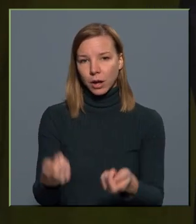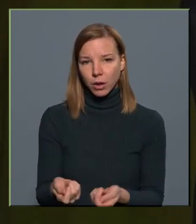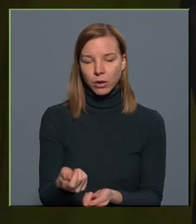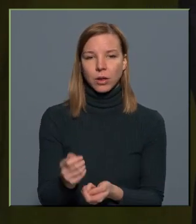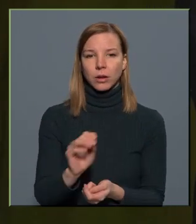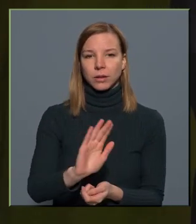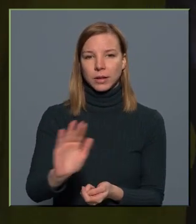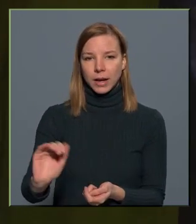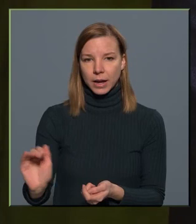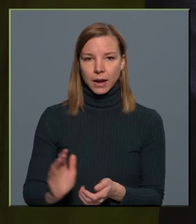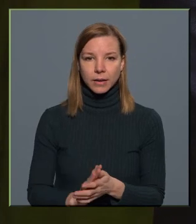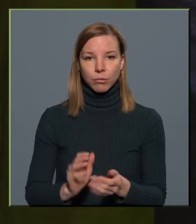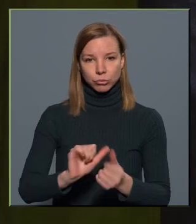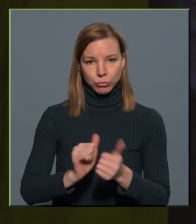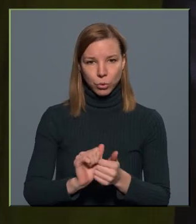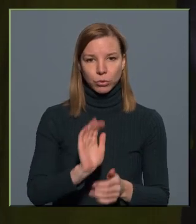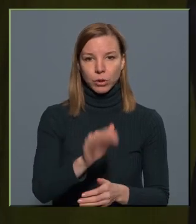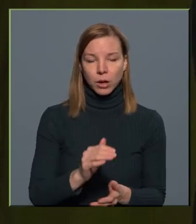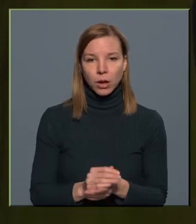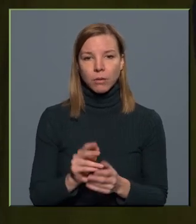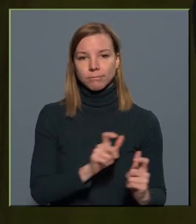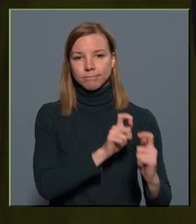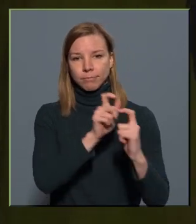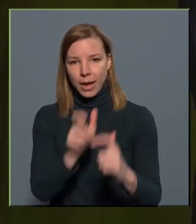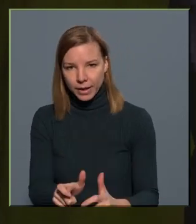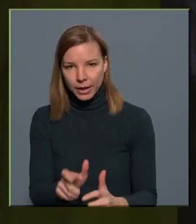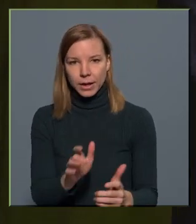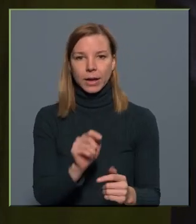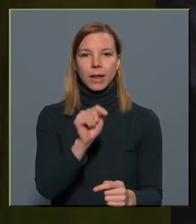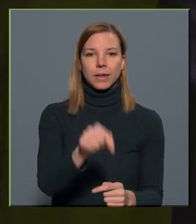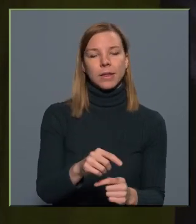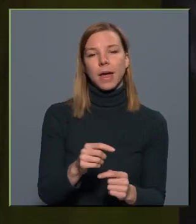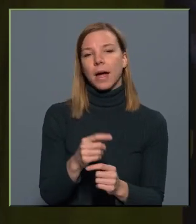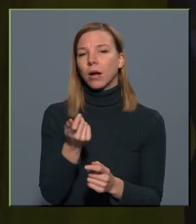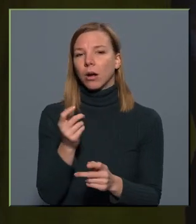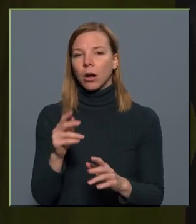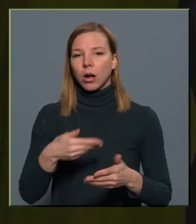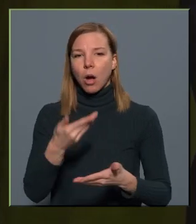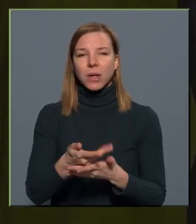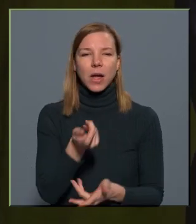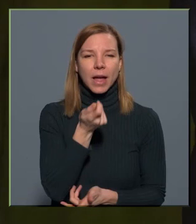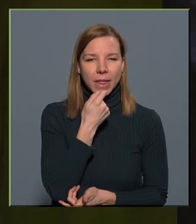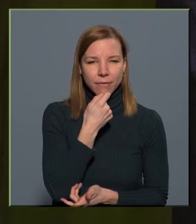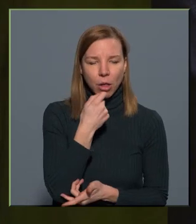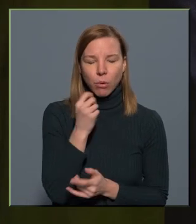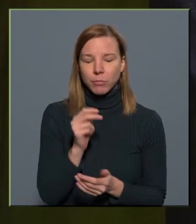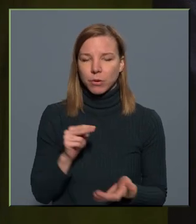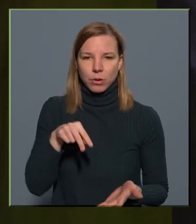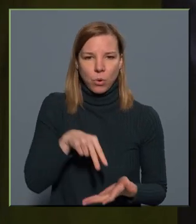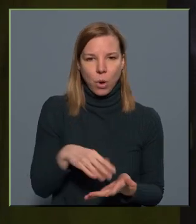edzésre, hogy el tudjanak menni az edzésről, hogy kaját kapjanak, amikor korán kelnek, vagy a táskájukba legyen